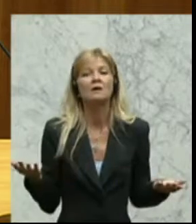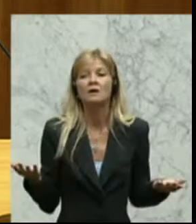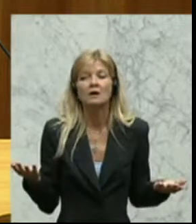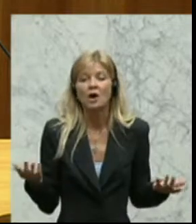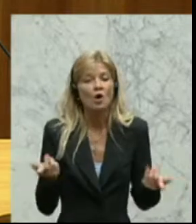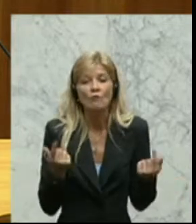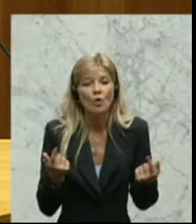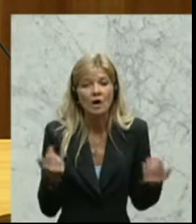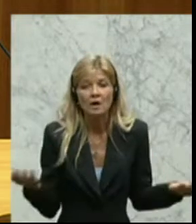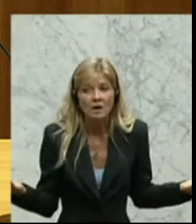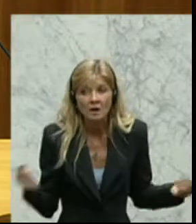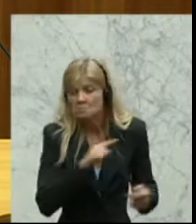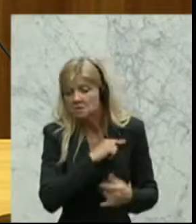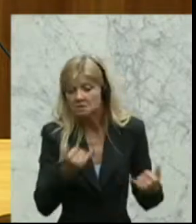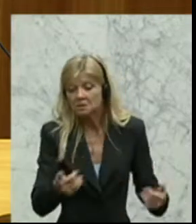bis jetzt gesehen.